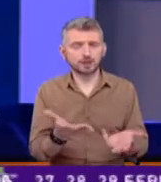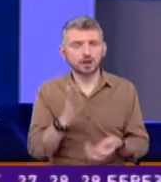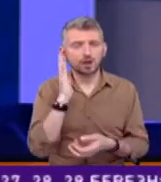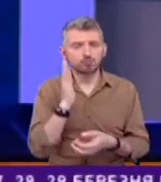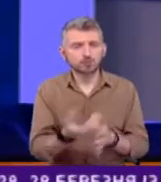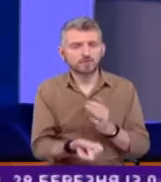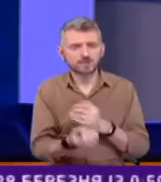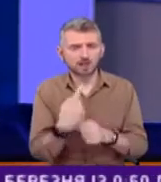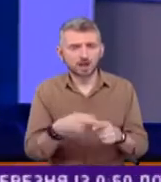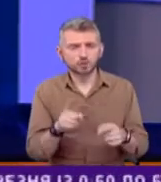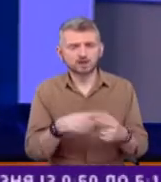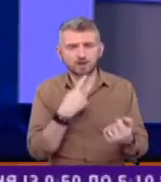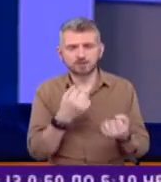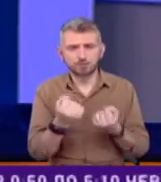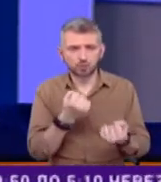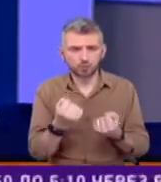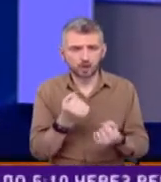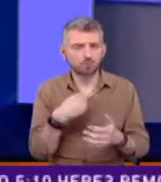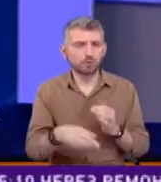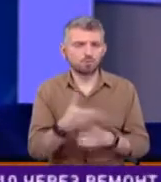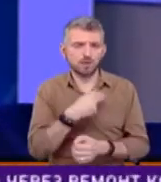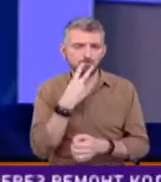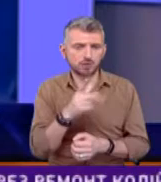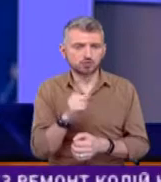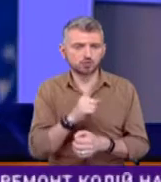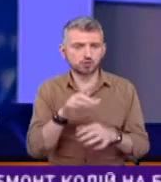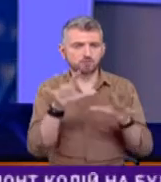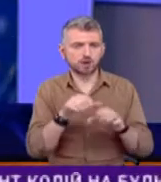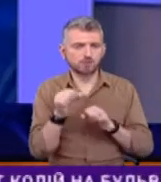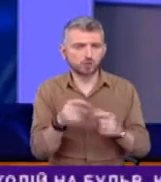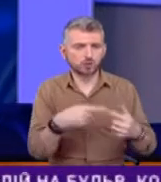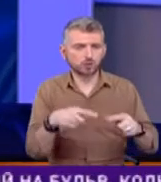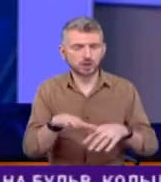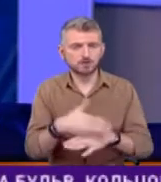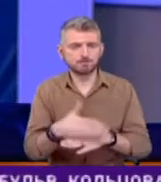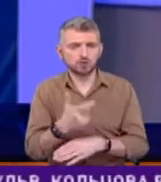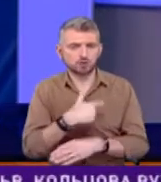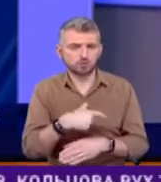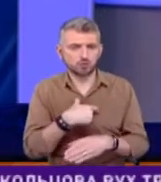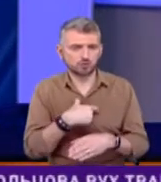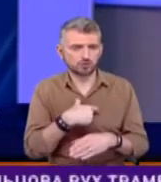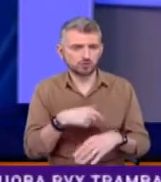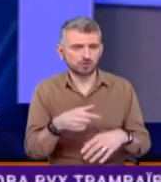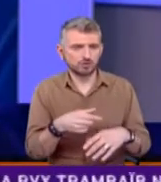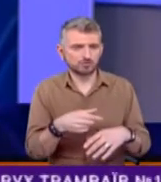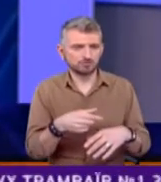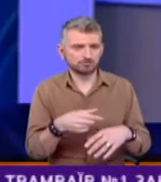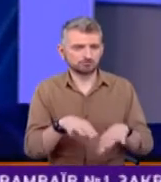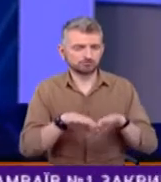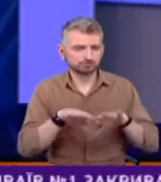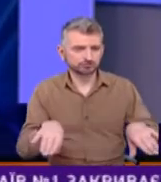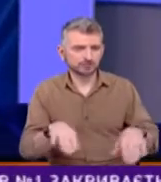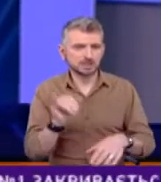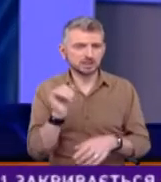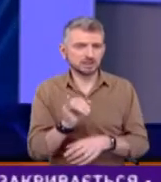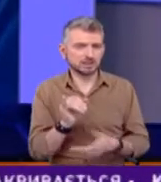буде виникати оця напруга, бо ми бачимо, що правоохоронні органи між собою розійшлися по різних таборах там.